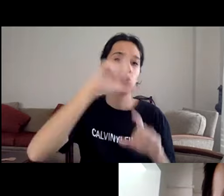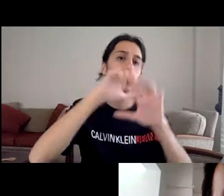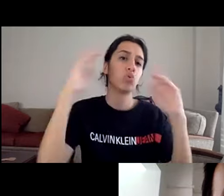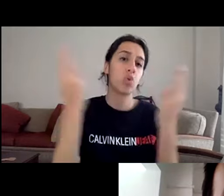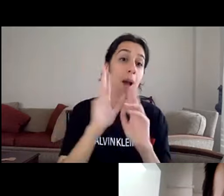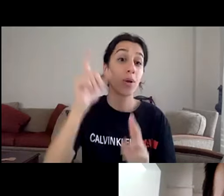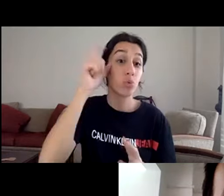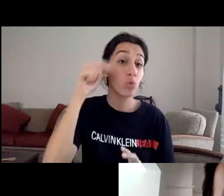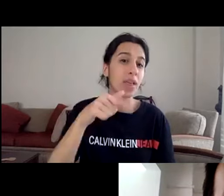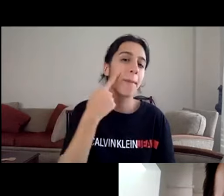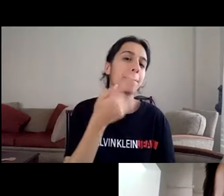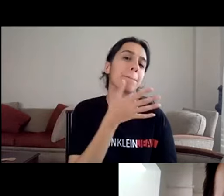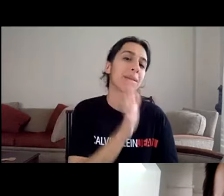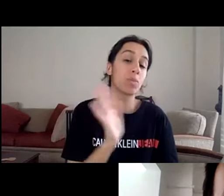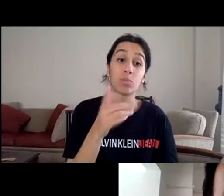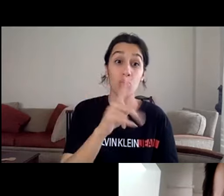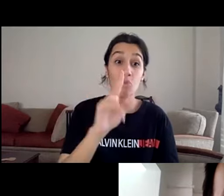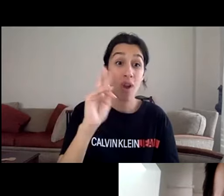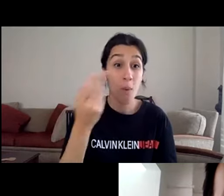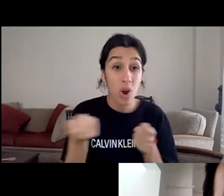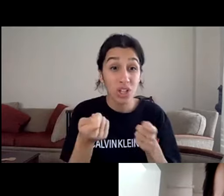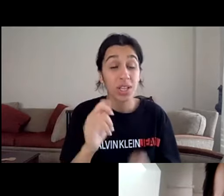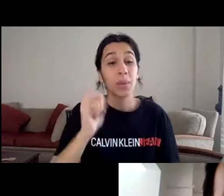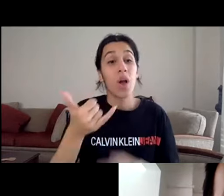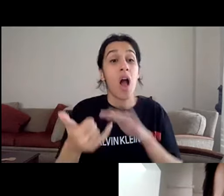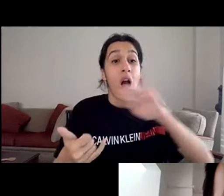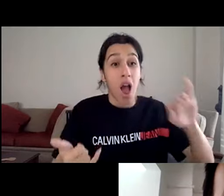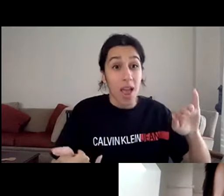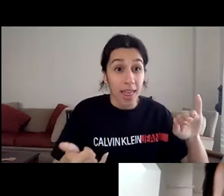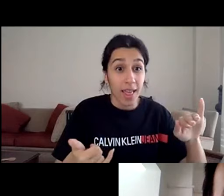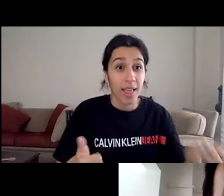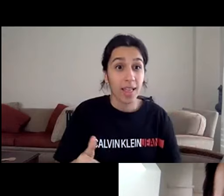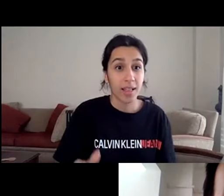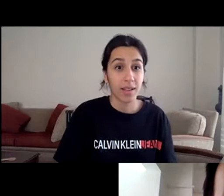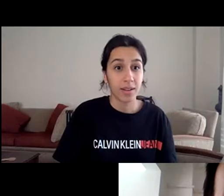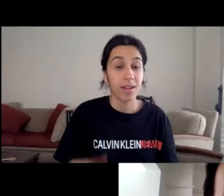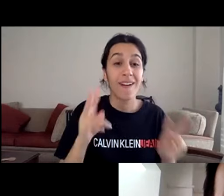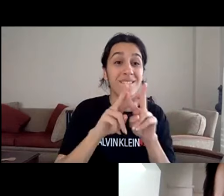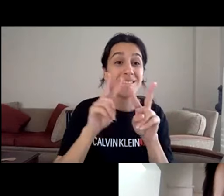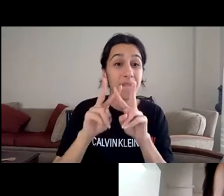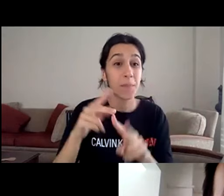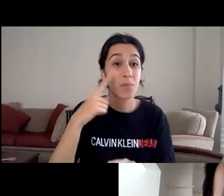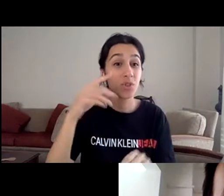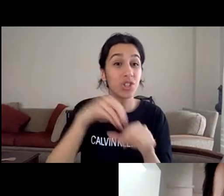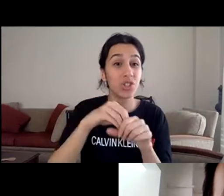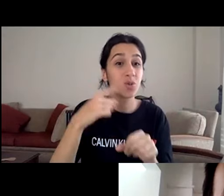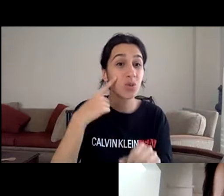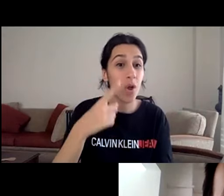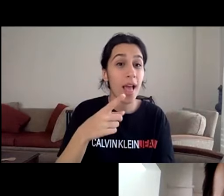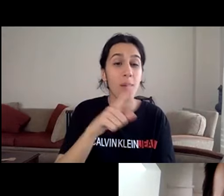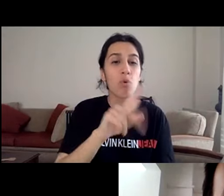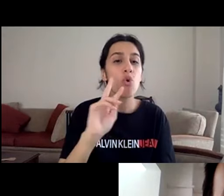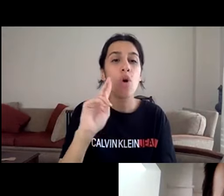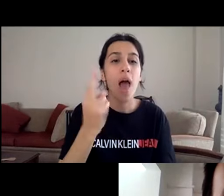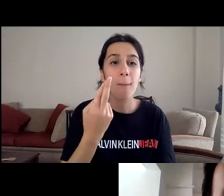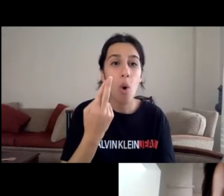aranıyor. Evet. Mesela bu raporu hazırlamak ayrı bir iş. Daha da zor bir iş söyleyeyim. O raporu implemente etmek. Yani web sitesinde o raporun gereklerini